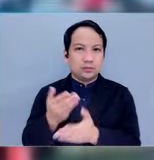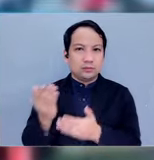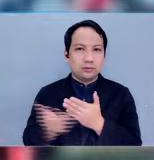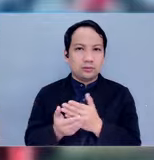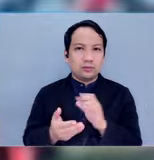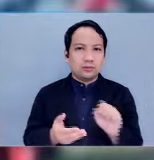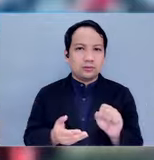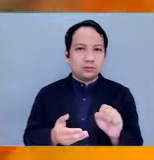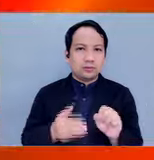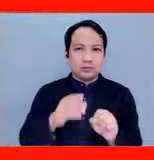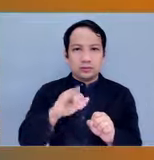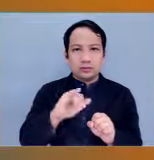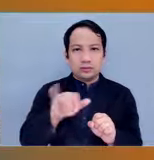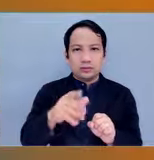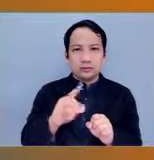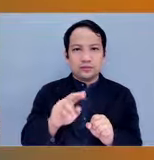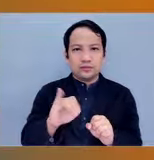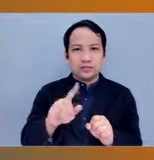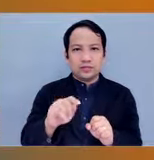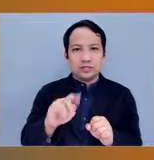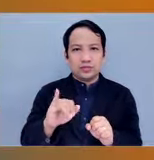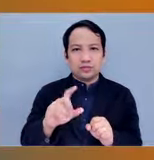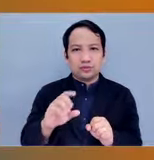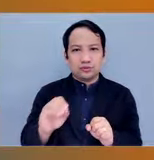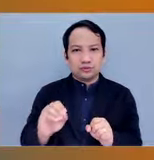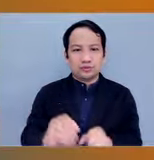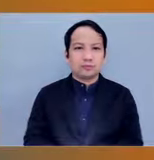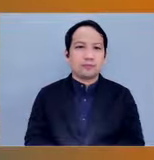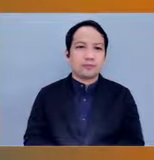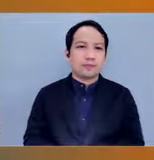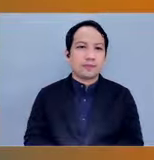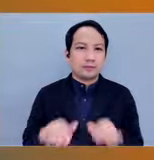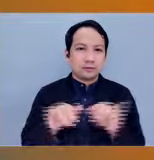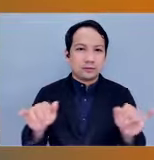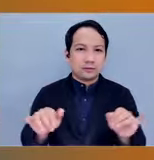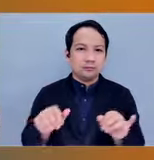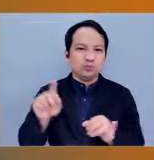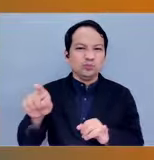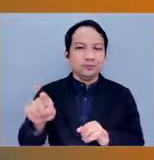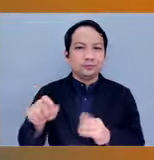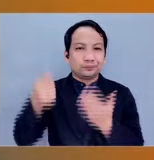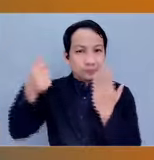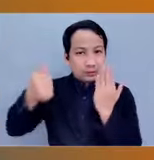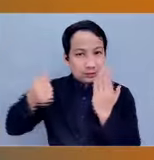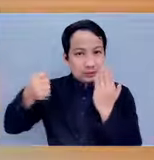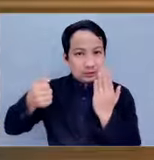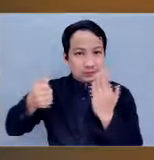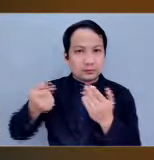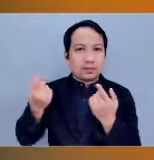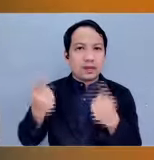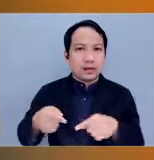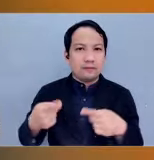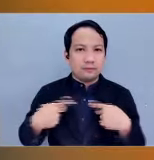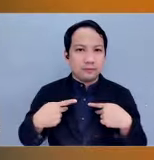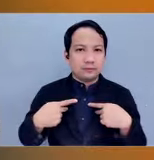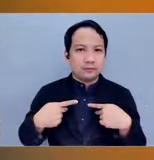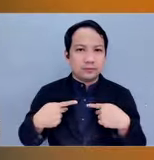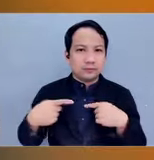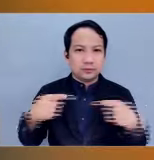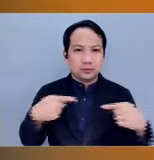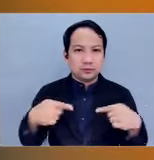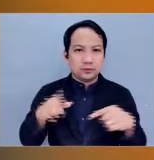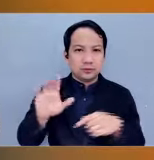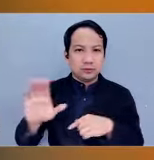unjust vexation. Sa kasagsagan pa rin ng Sinulog Festival, nagkaroon ng tensyon sa bahaging ito